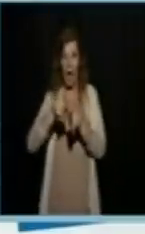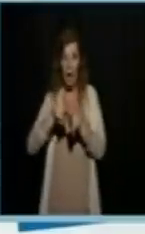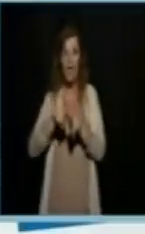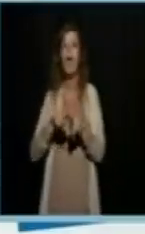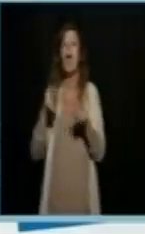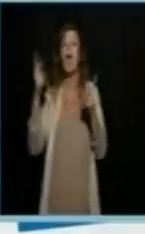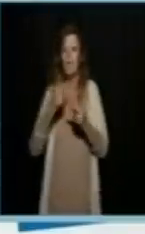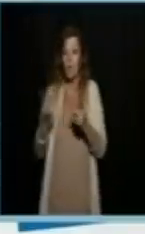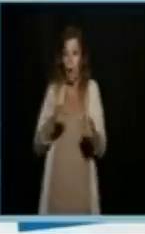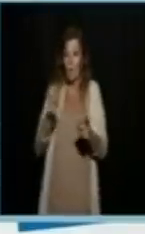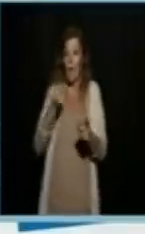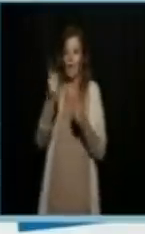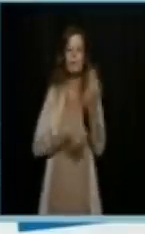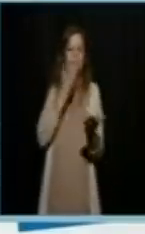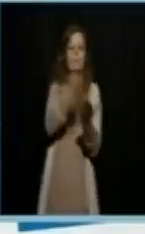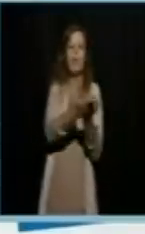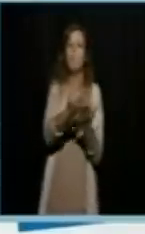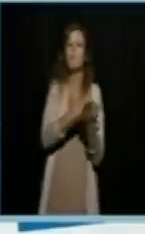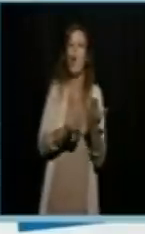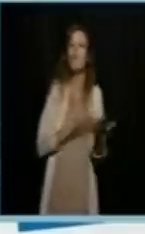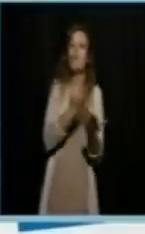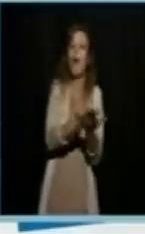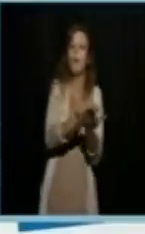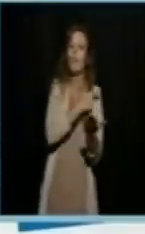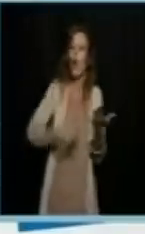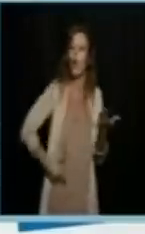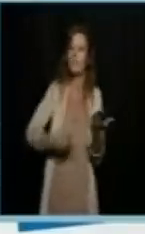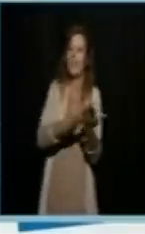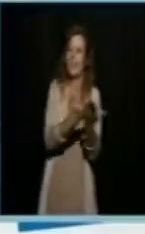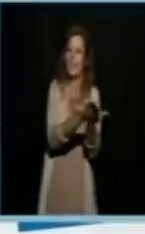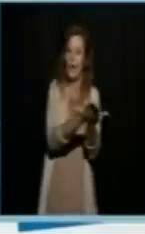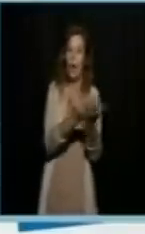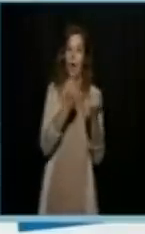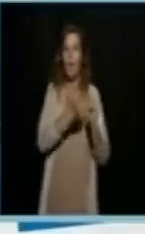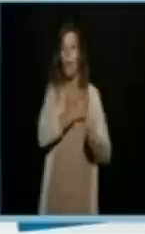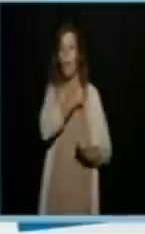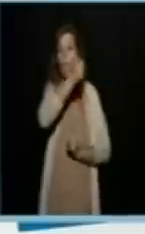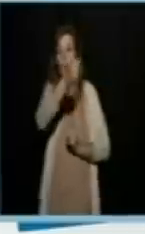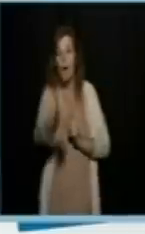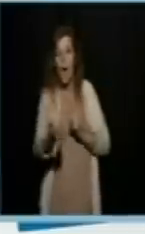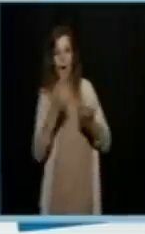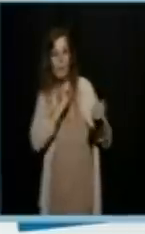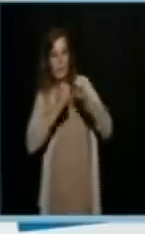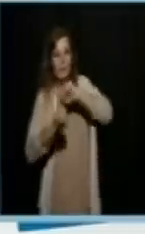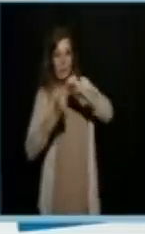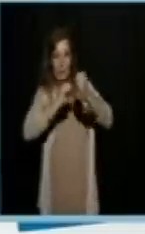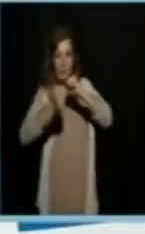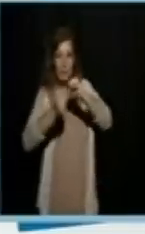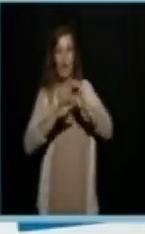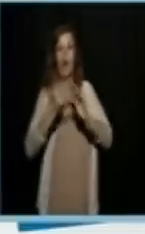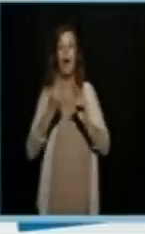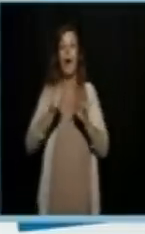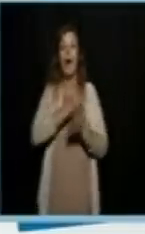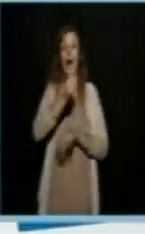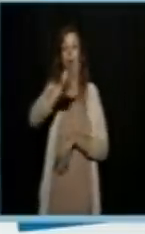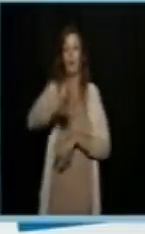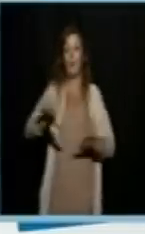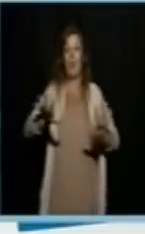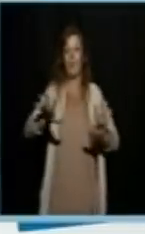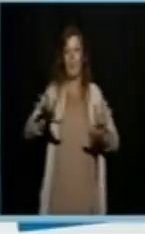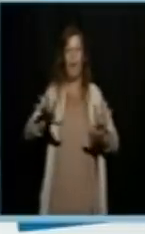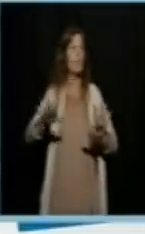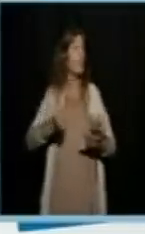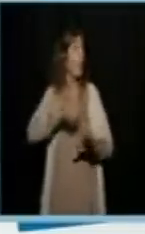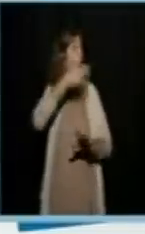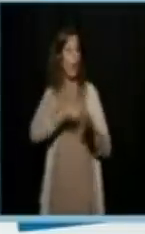quel sindaco. Dopo un anno di lotta che potete immaginare, nel 2010 riuscì con questa antenna